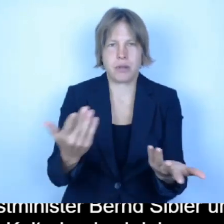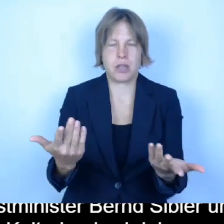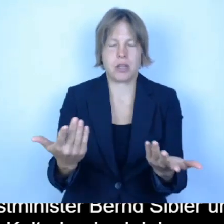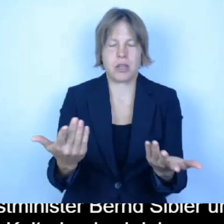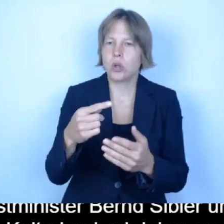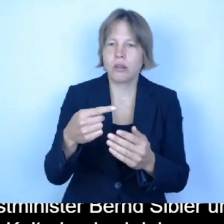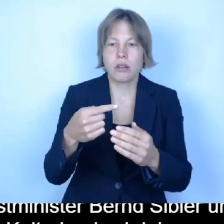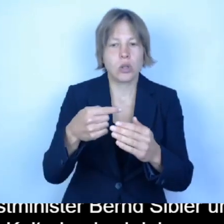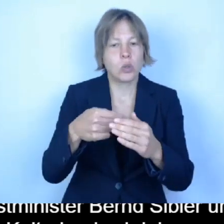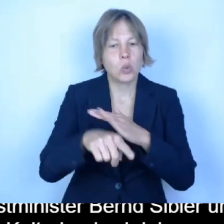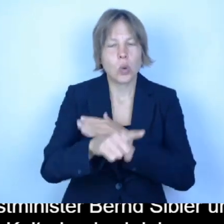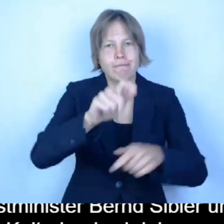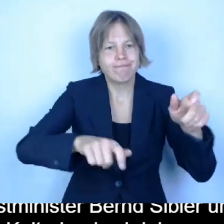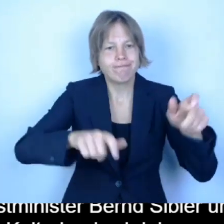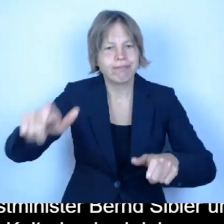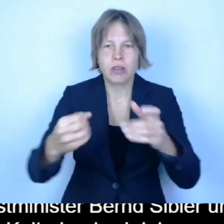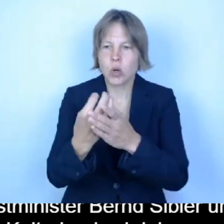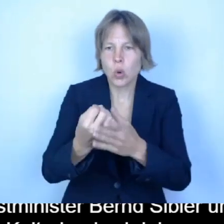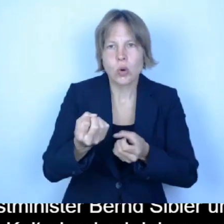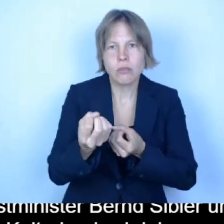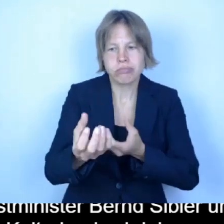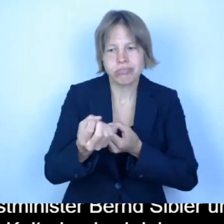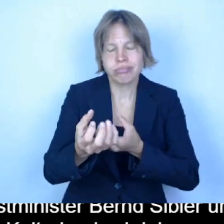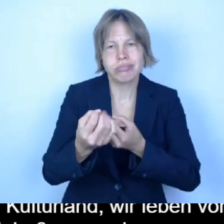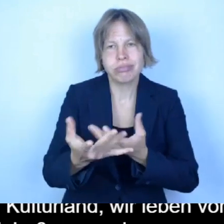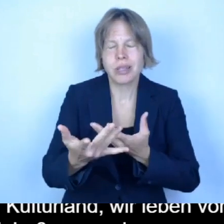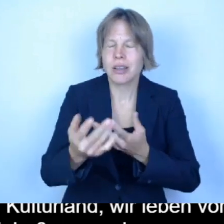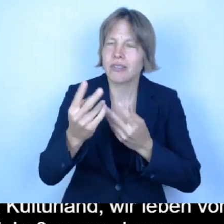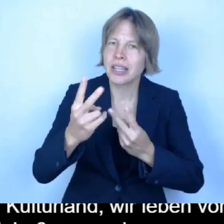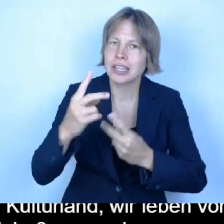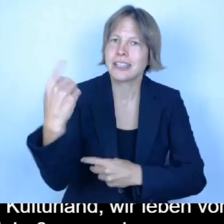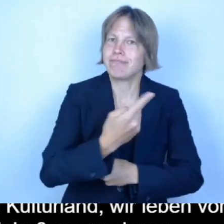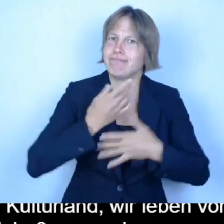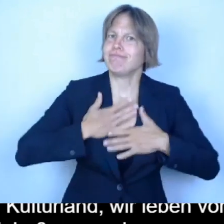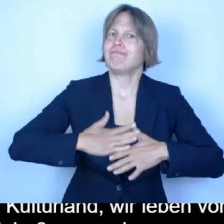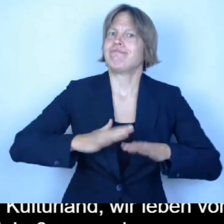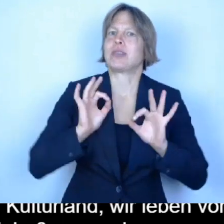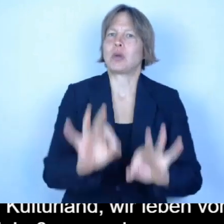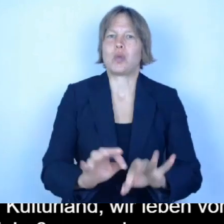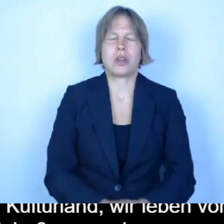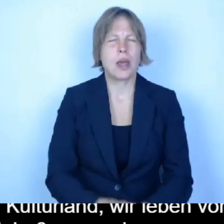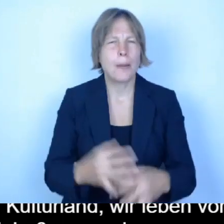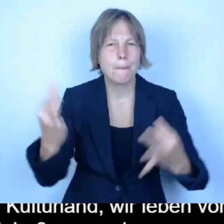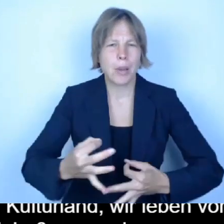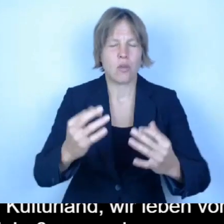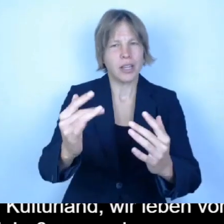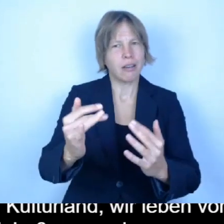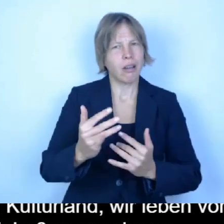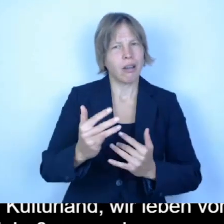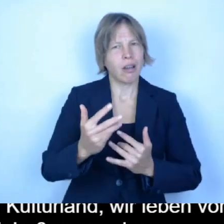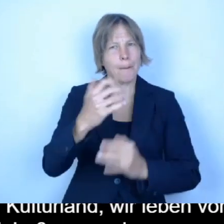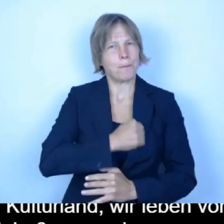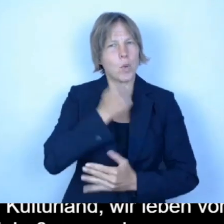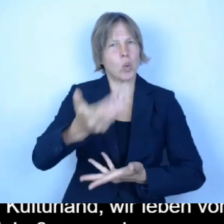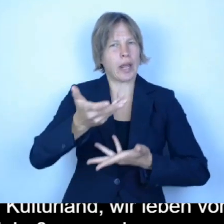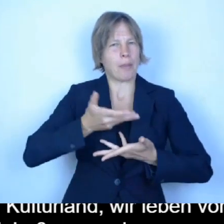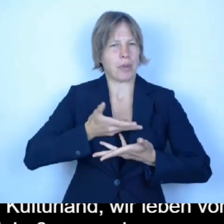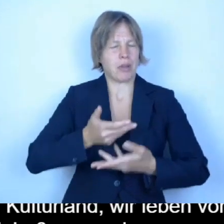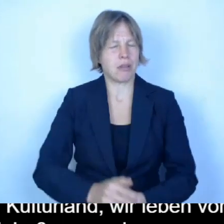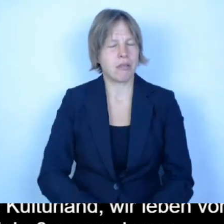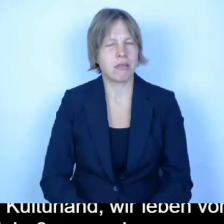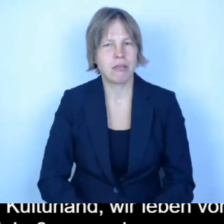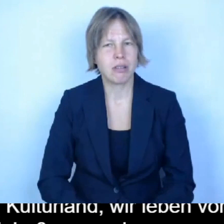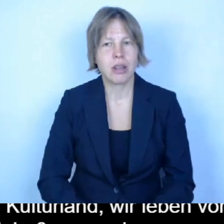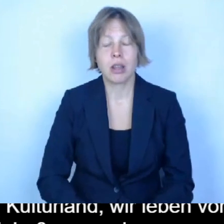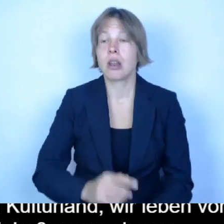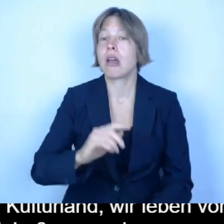diesen Zeiten, um Mut zu machen, Inspiration zu setzen. Übrigens auch gegen manche, die jetzt wieder beginnen und versuchen, das